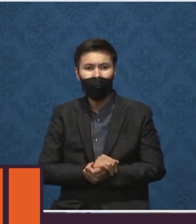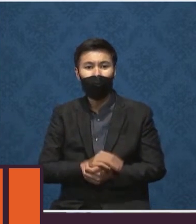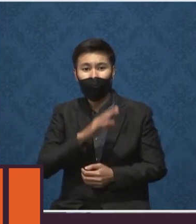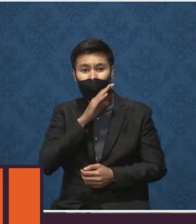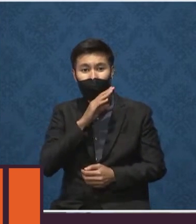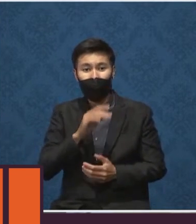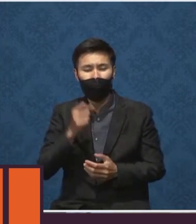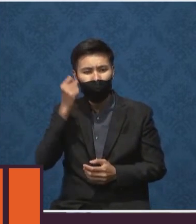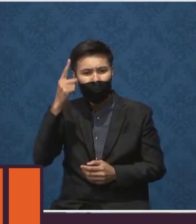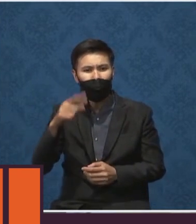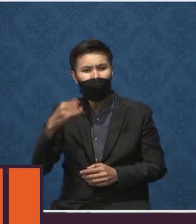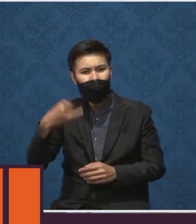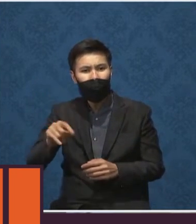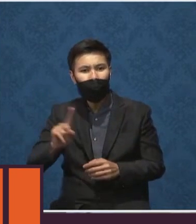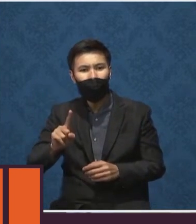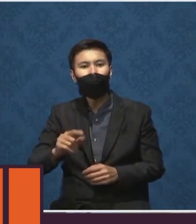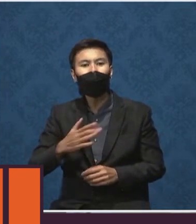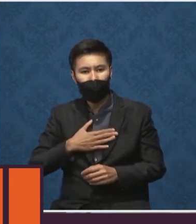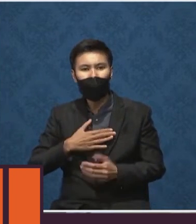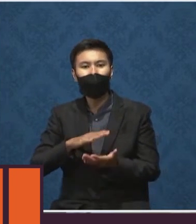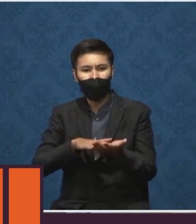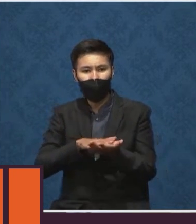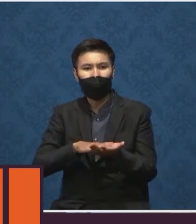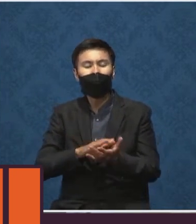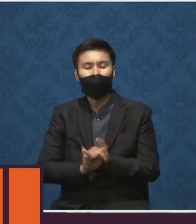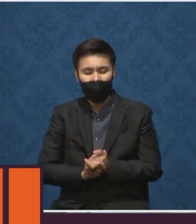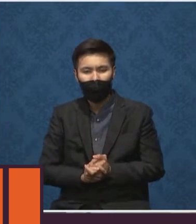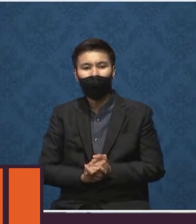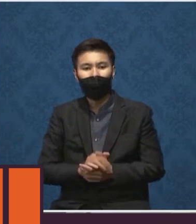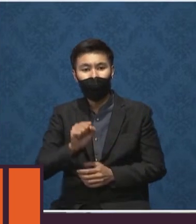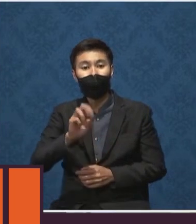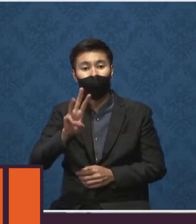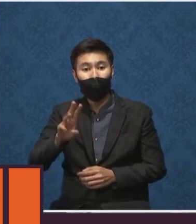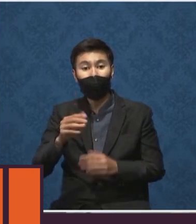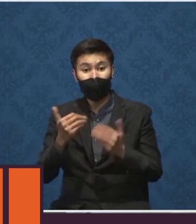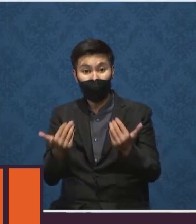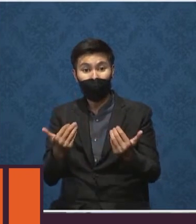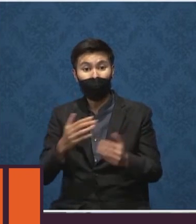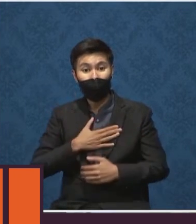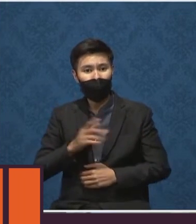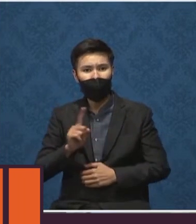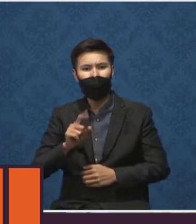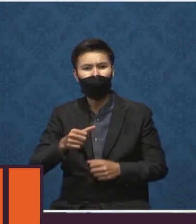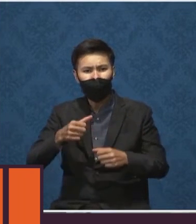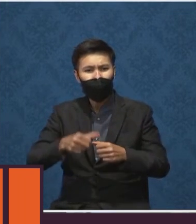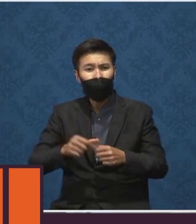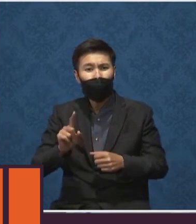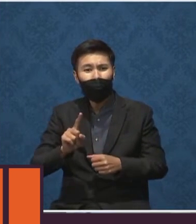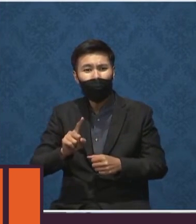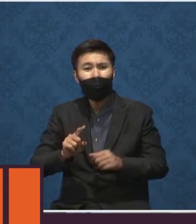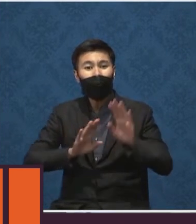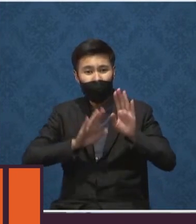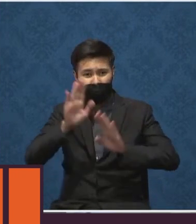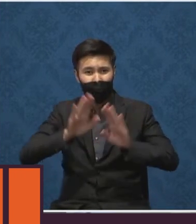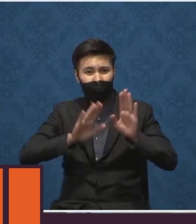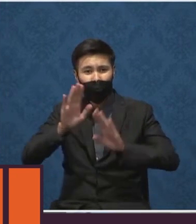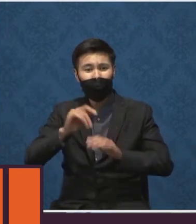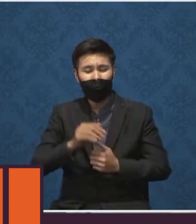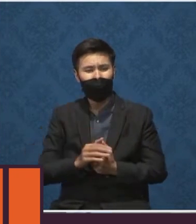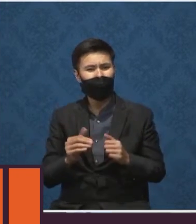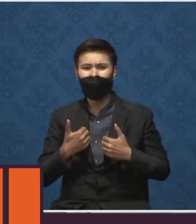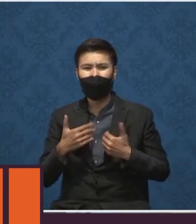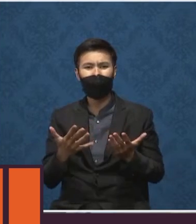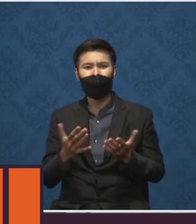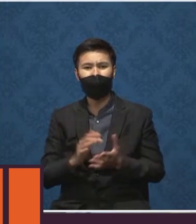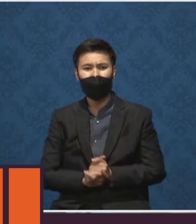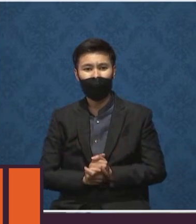ชนชมสมาชกพพธานี้ a ความจงใจของค่านที่ยอมรกต Burn เลยว่า Öจุบายไม่ไดอาศัอยนระบบพศชาที่ประต่ายไป